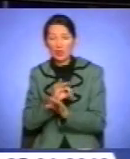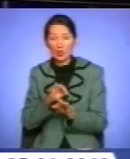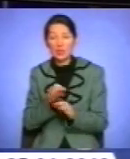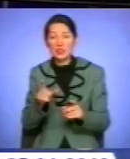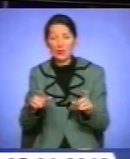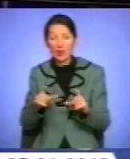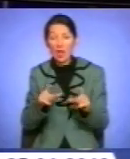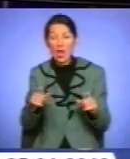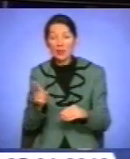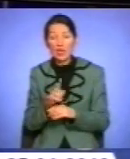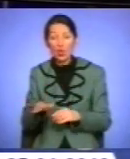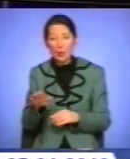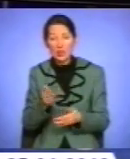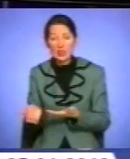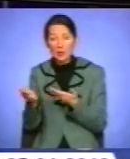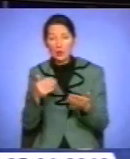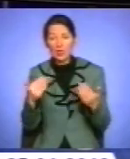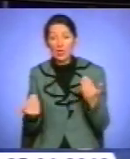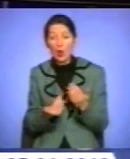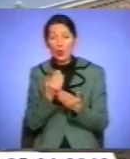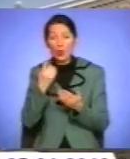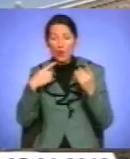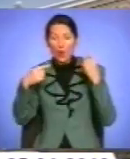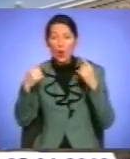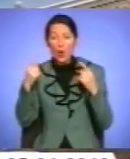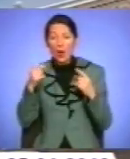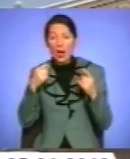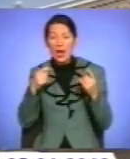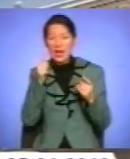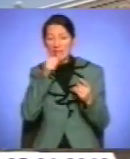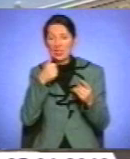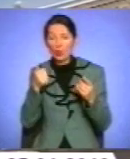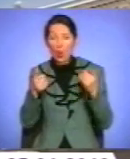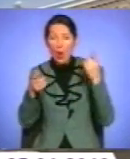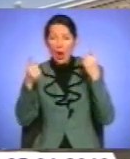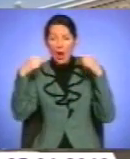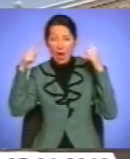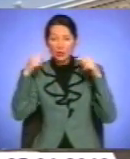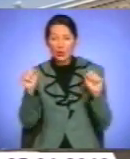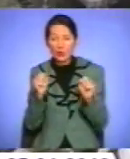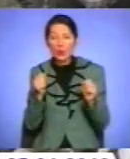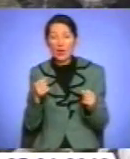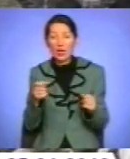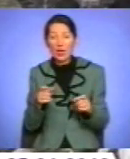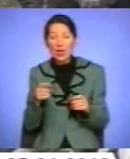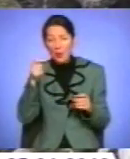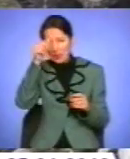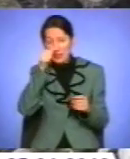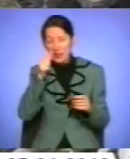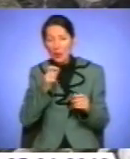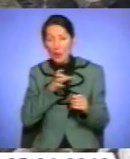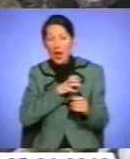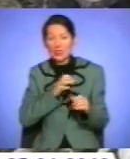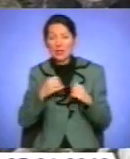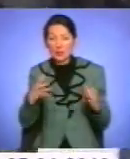Тернопільщини. Запросили у новорічну казку. Зимові місяці багаті на свята. У цю пору прийнято дарувати подарунки, один одному ходити